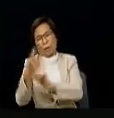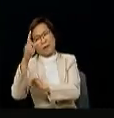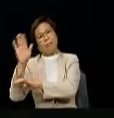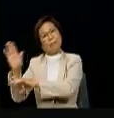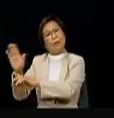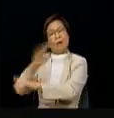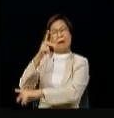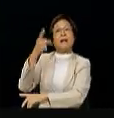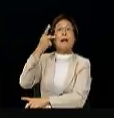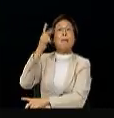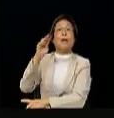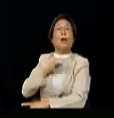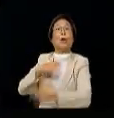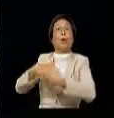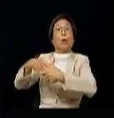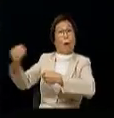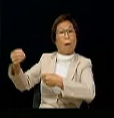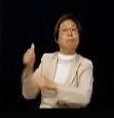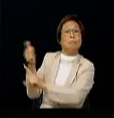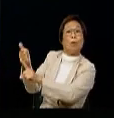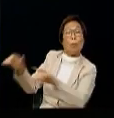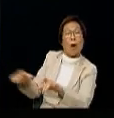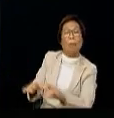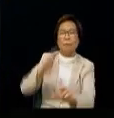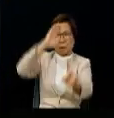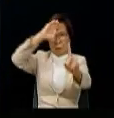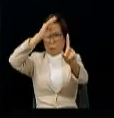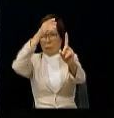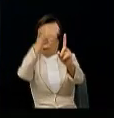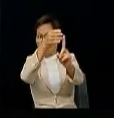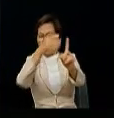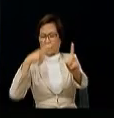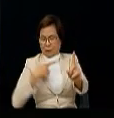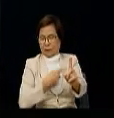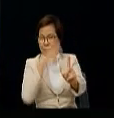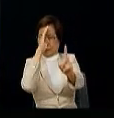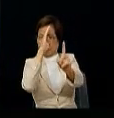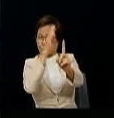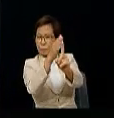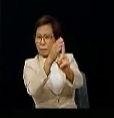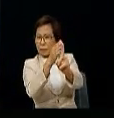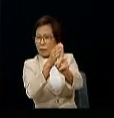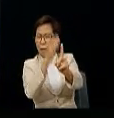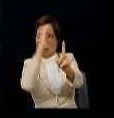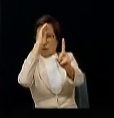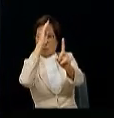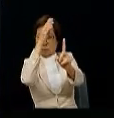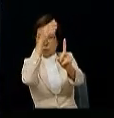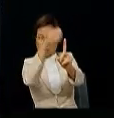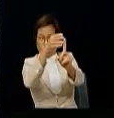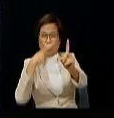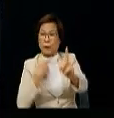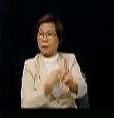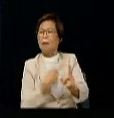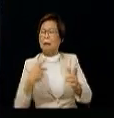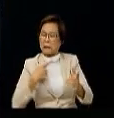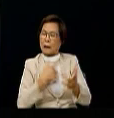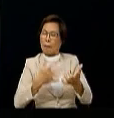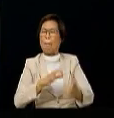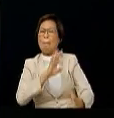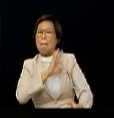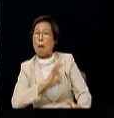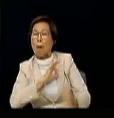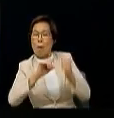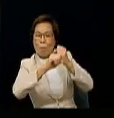oleh pihak Dato Tiro dari segi Hai haluan Gita dari segi Halo 7 Kita ingin